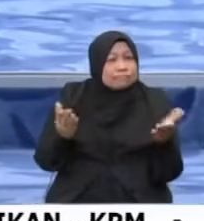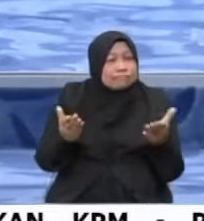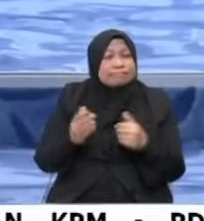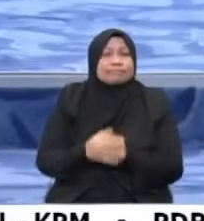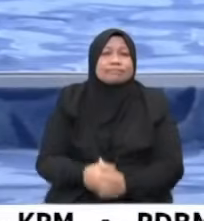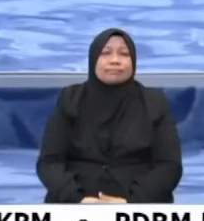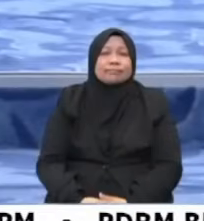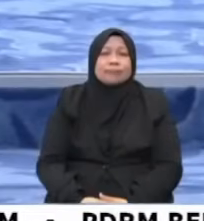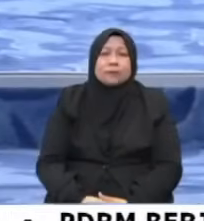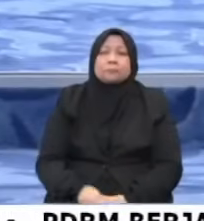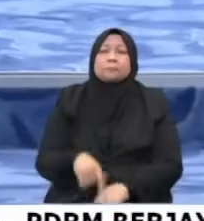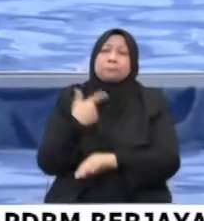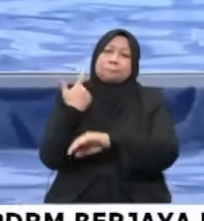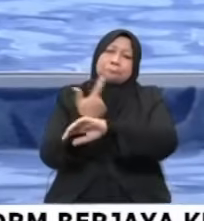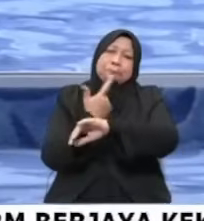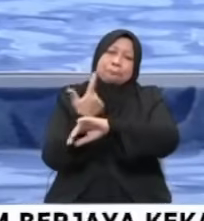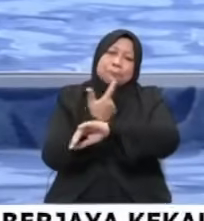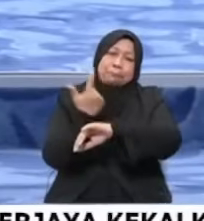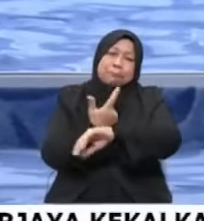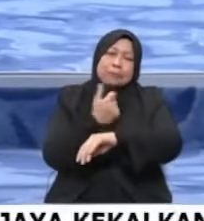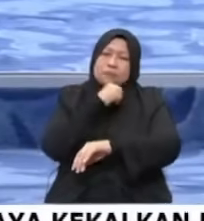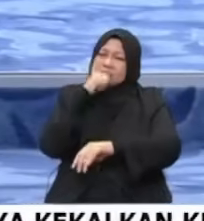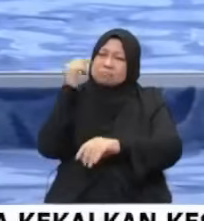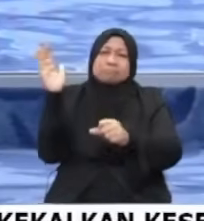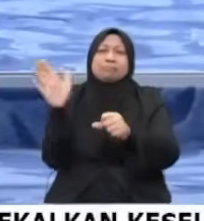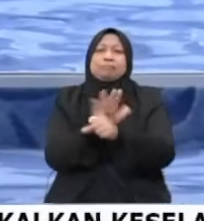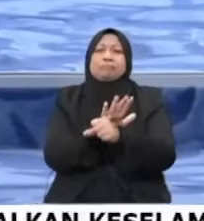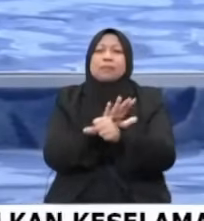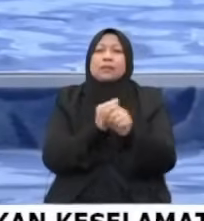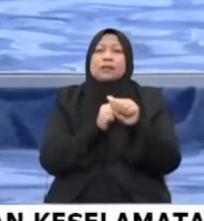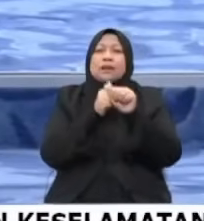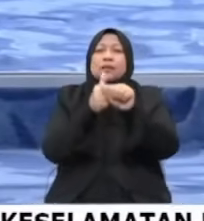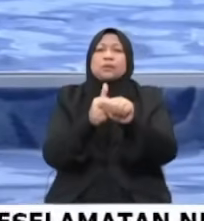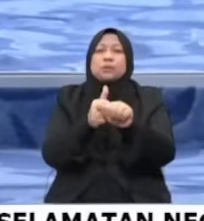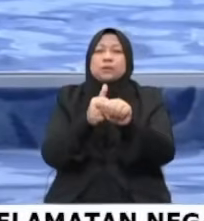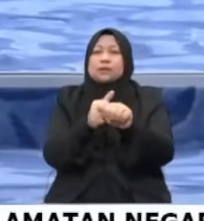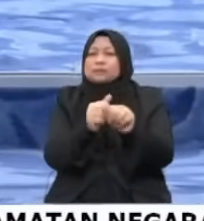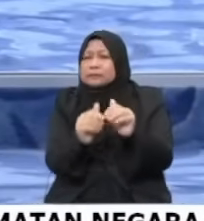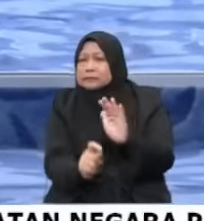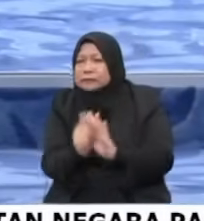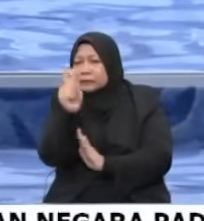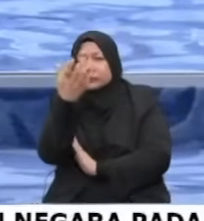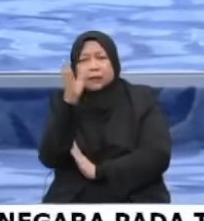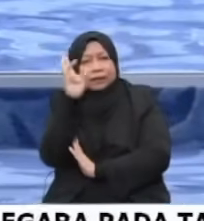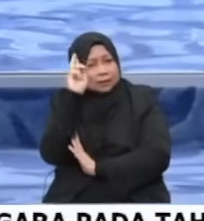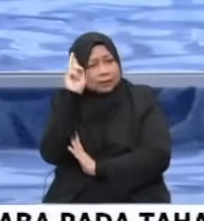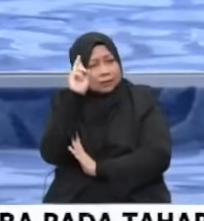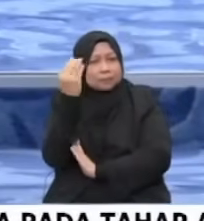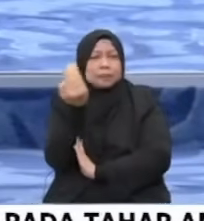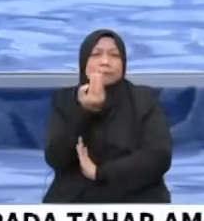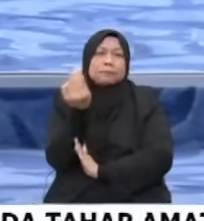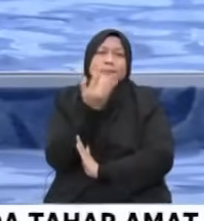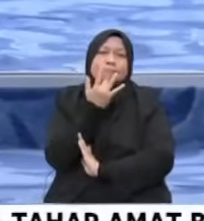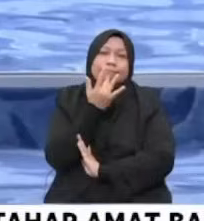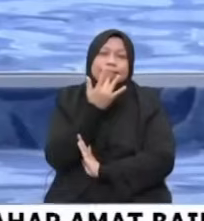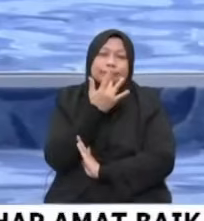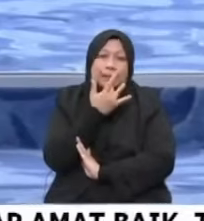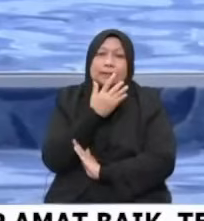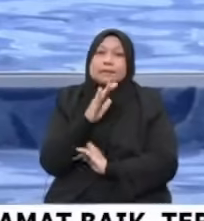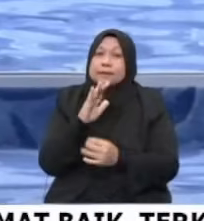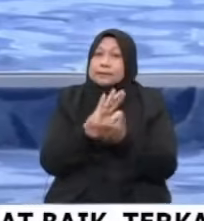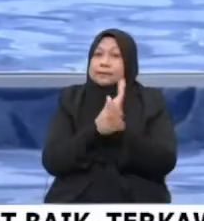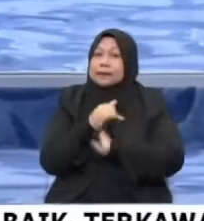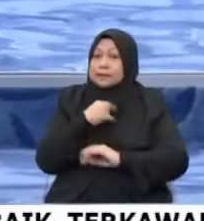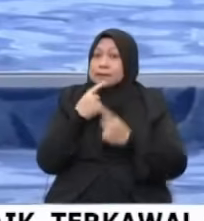ialah latihan itu tidak memenuhi keperluan tinggi kemahiran tinggi yang diperlukan jadi saya